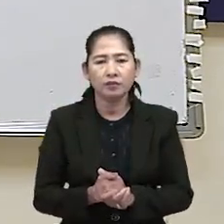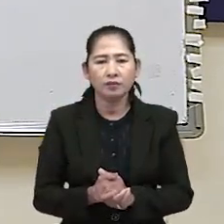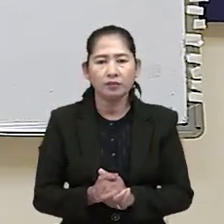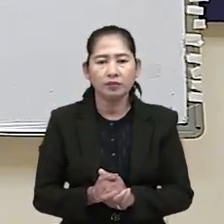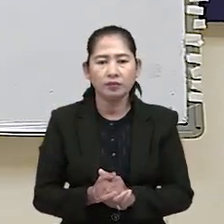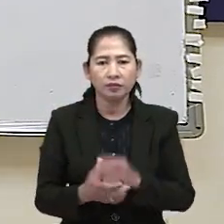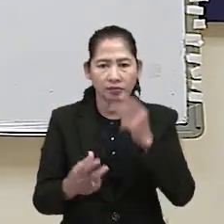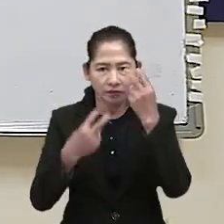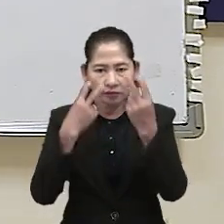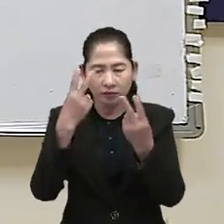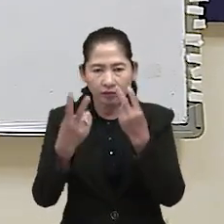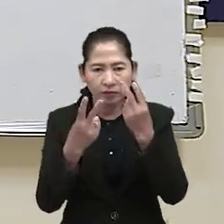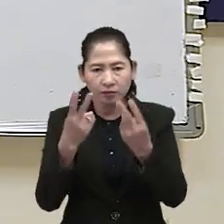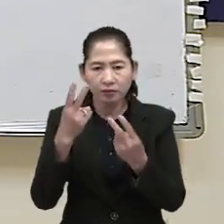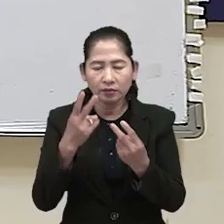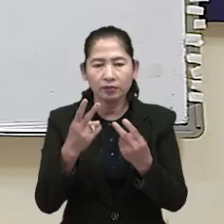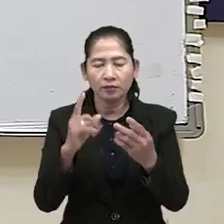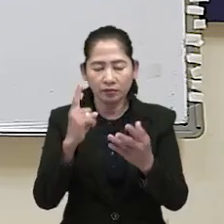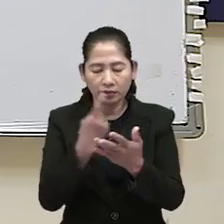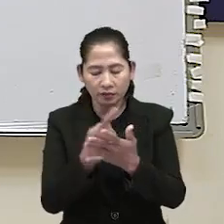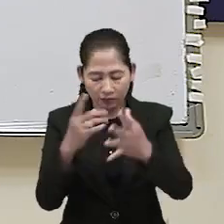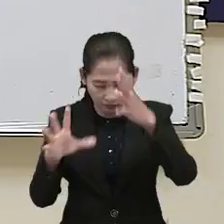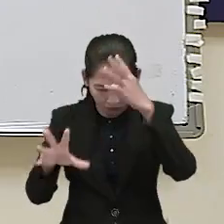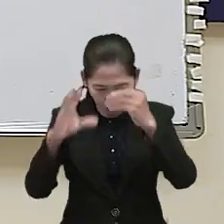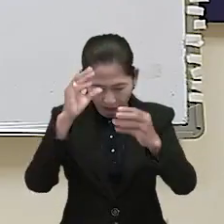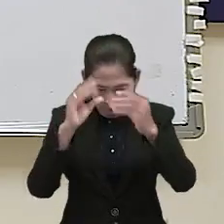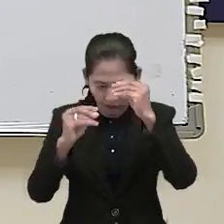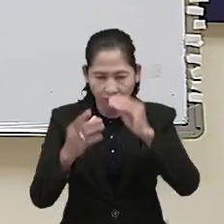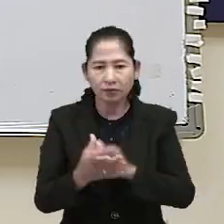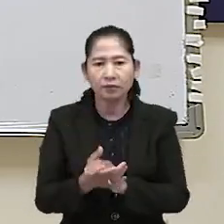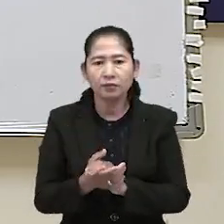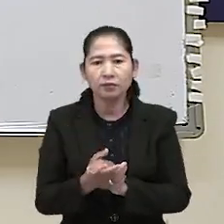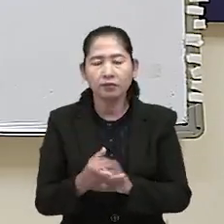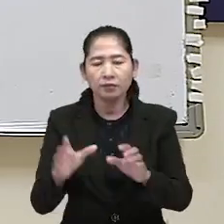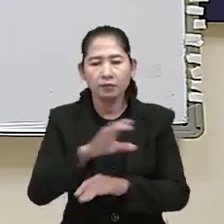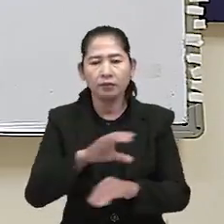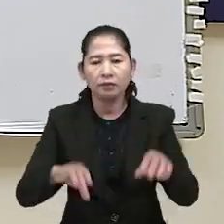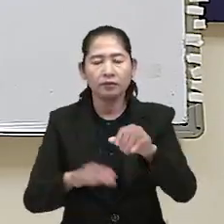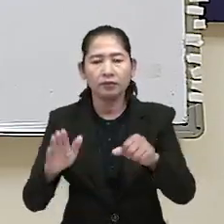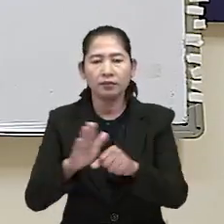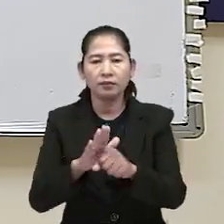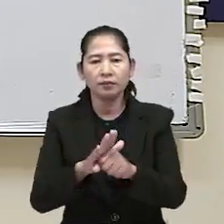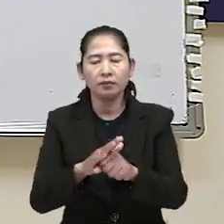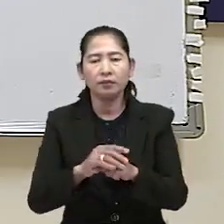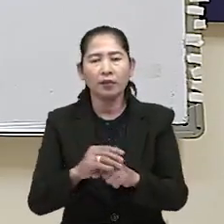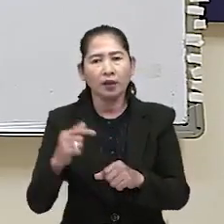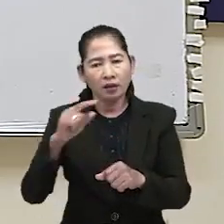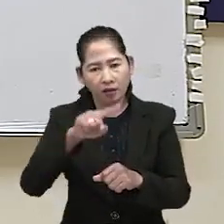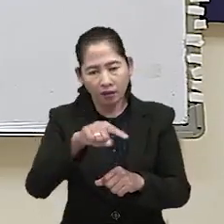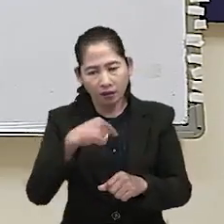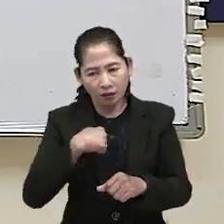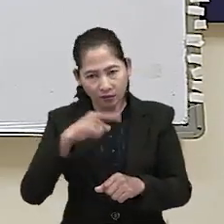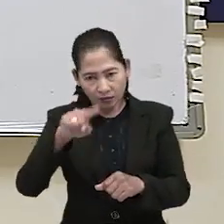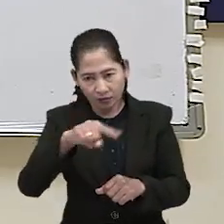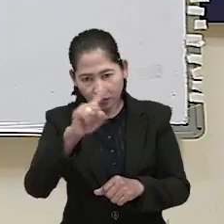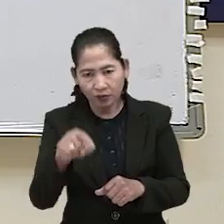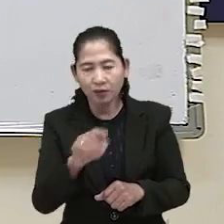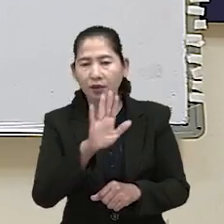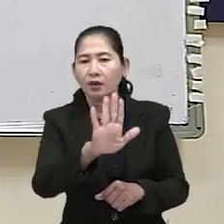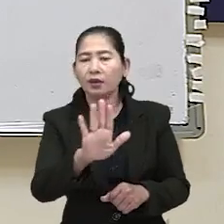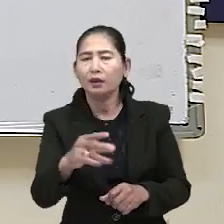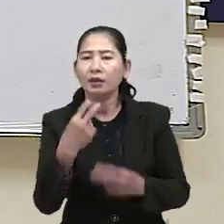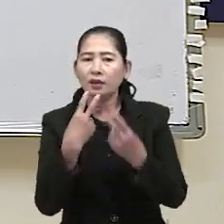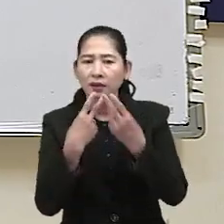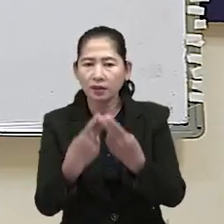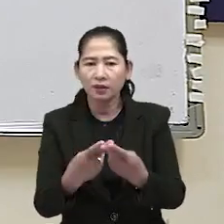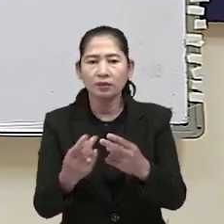tạm đàn mơ nè con á, tạm đàn mơ là hãy cho đôm điên tiện á, cho đôm cướp sạc mà phiệp con. Nè cửu xua trái chá lao ý.